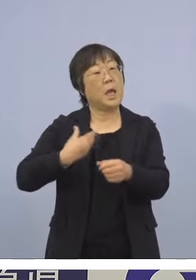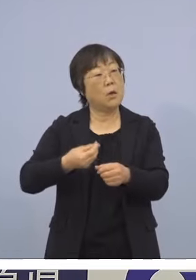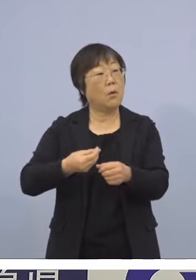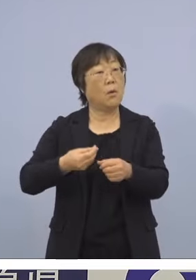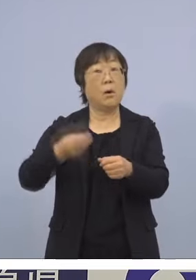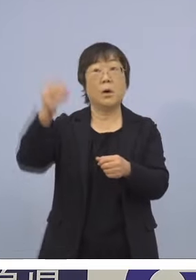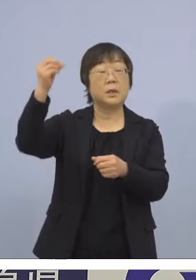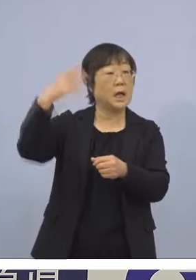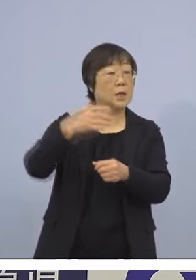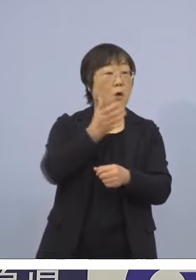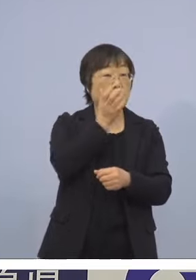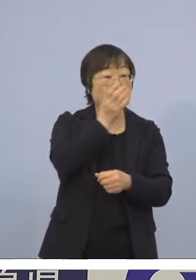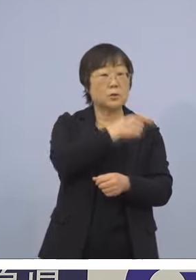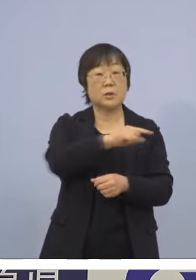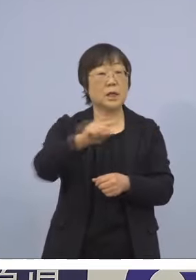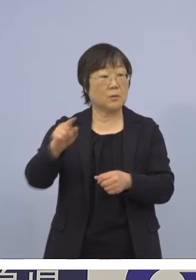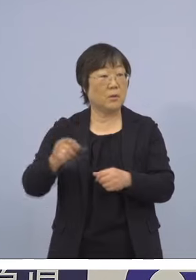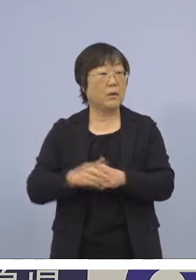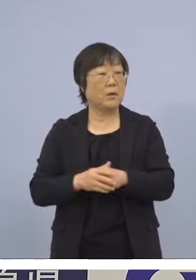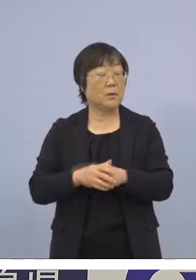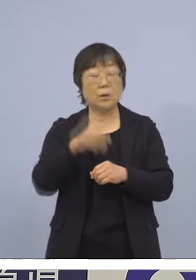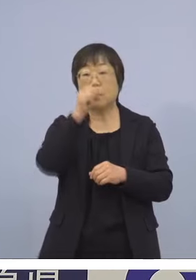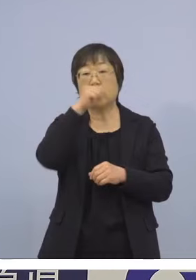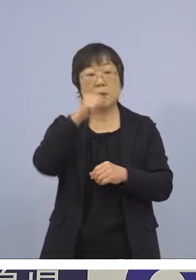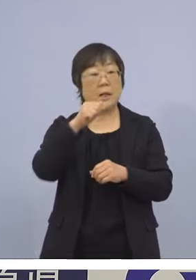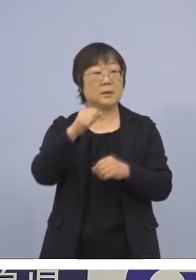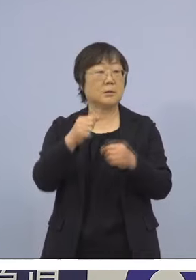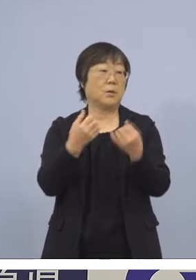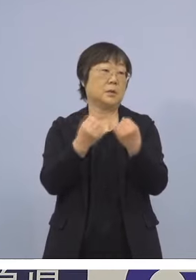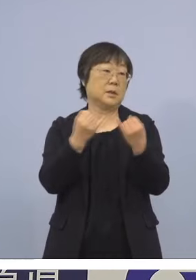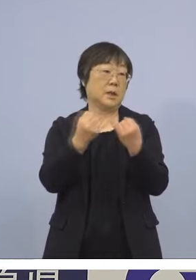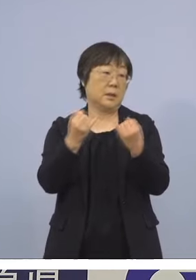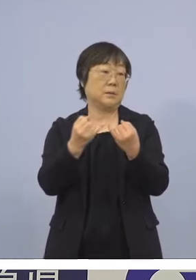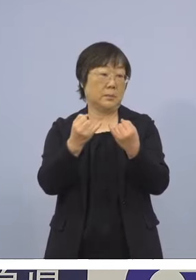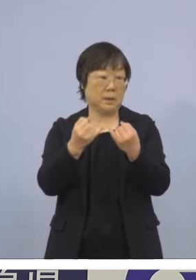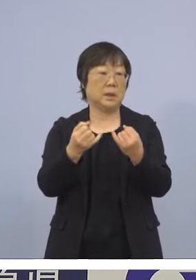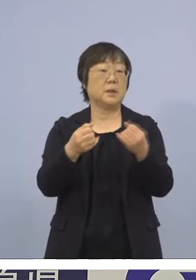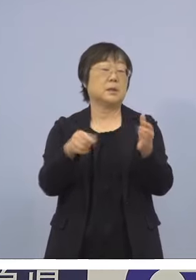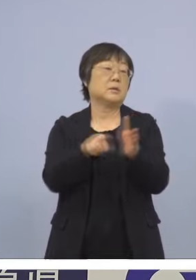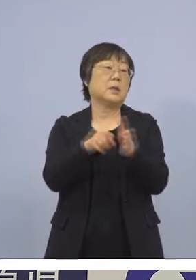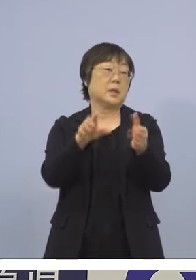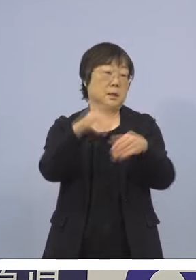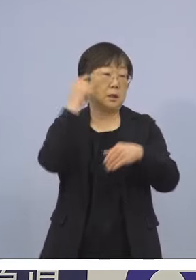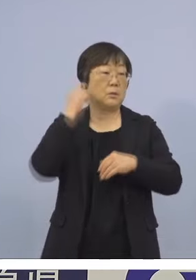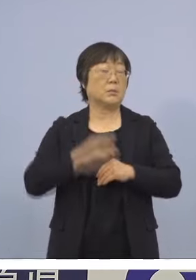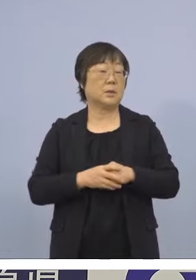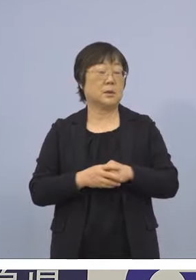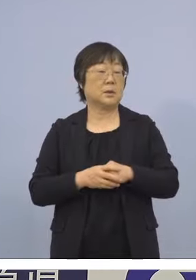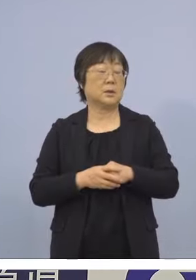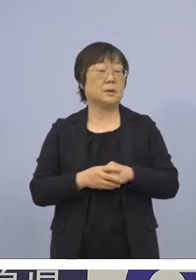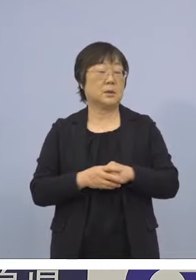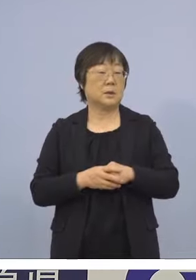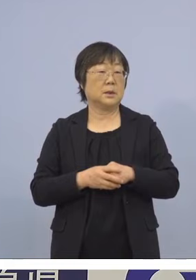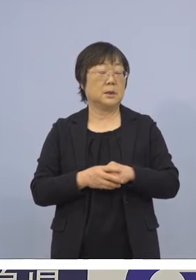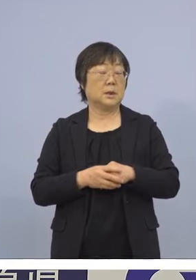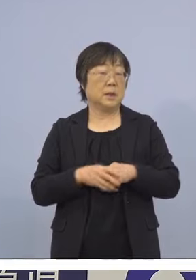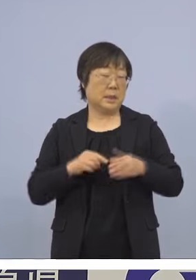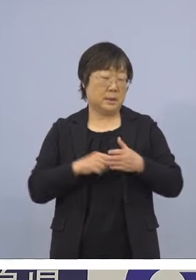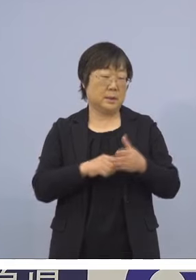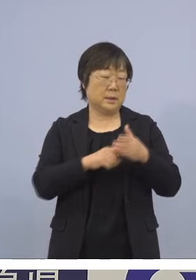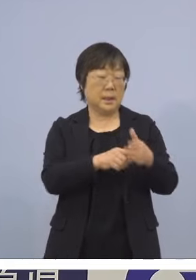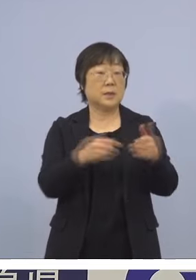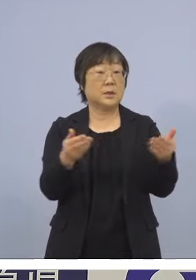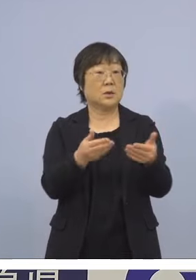太陽や水、まあ、こういった予算になっていると思いますし、やっぱりその地味なお仕事ではございます